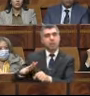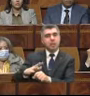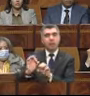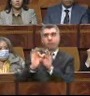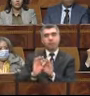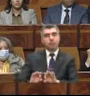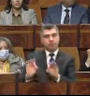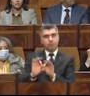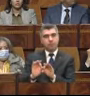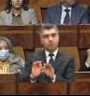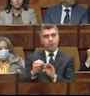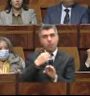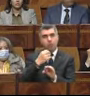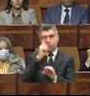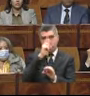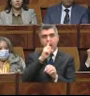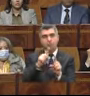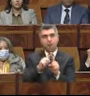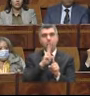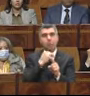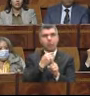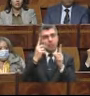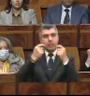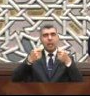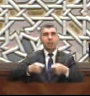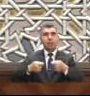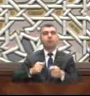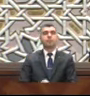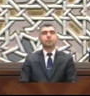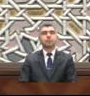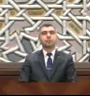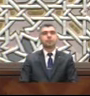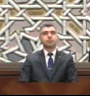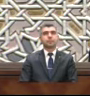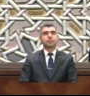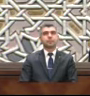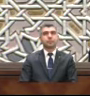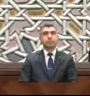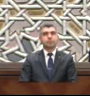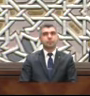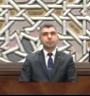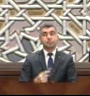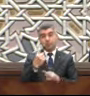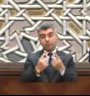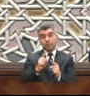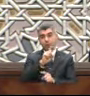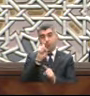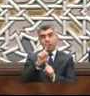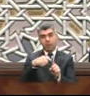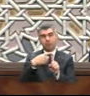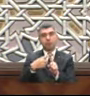تنجح فيه. وتنتمنوا لكم التوفيق والسلام عليكم. هل هناك تعقيبات إضافية؟